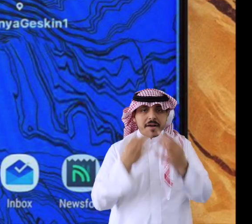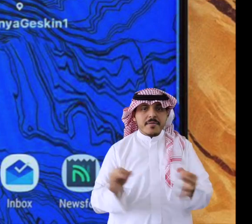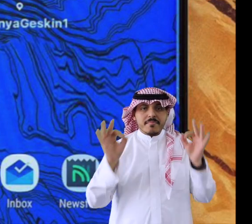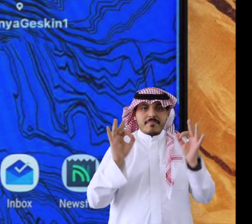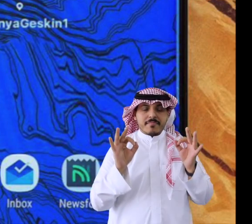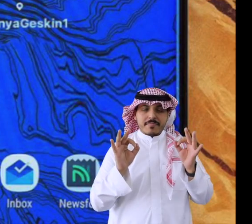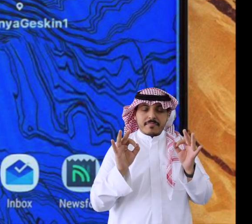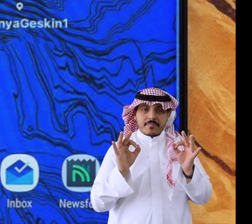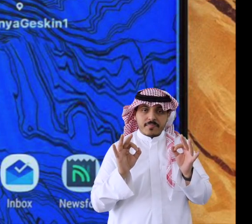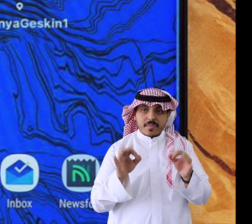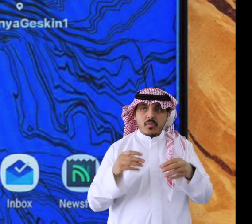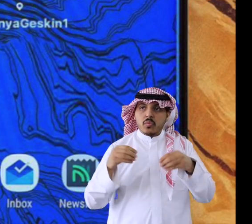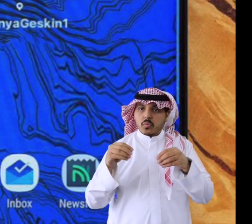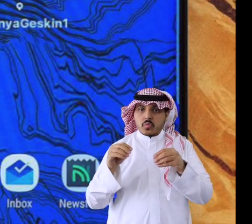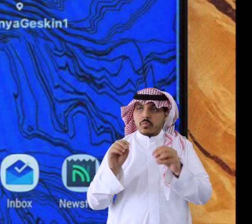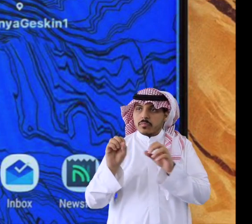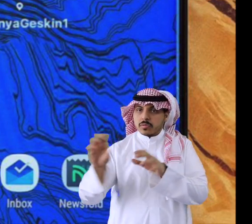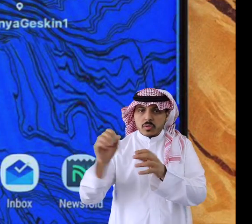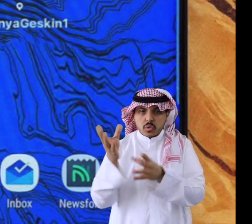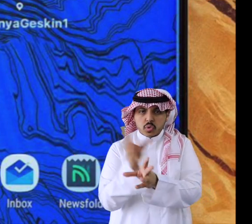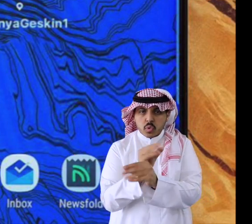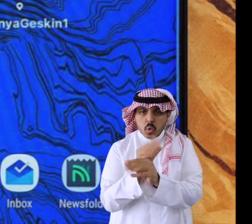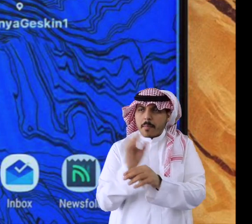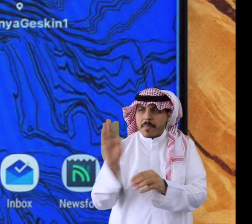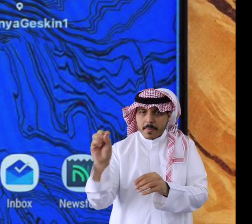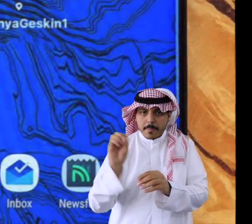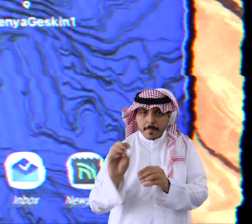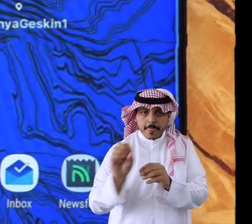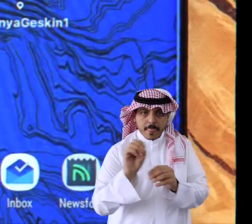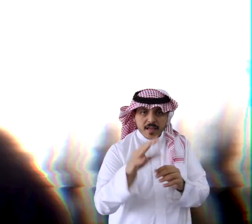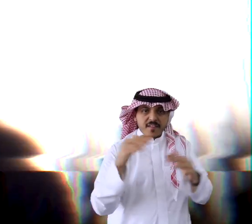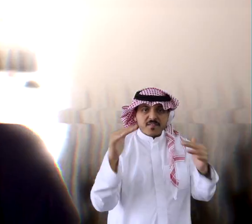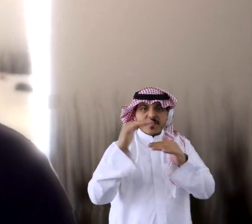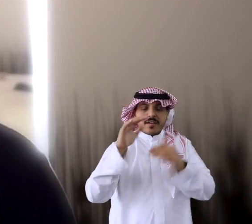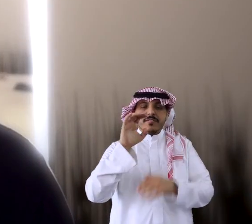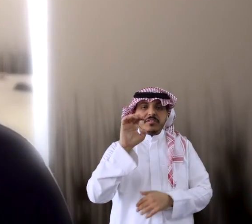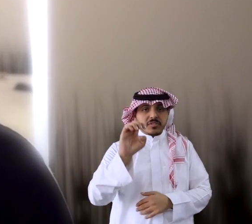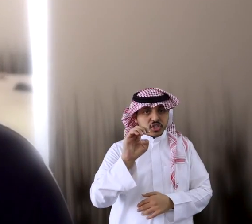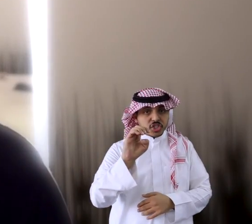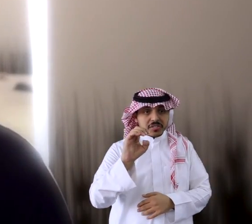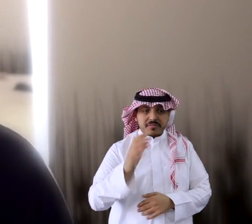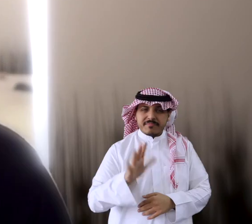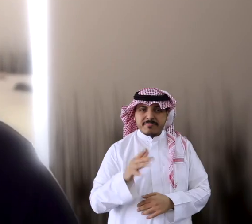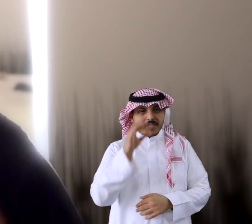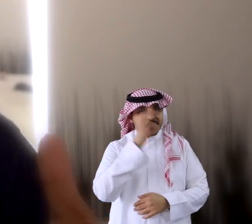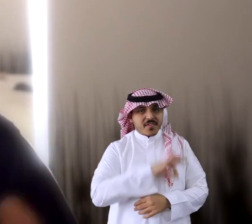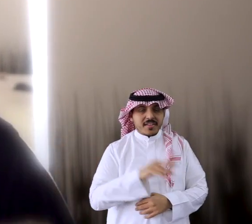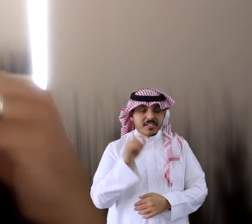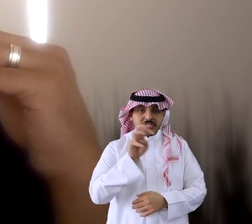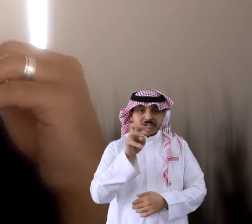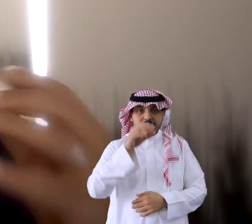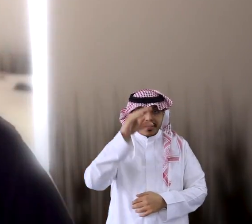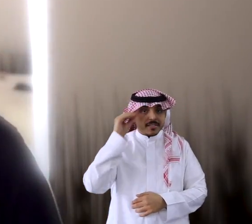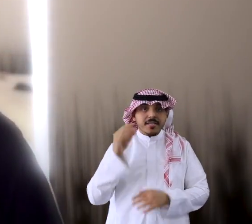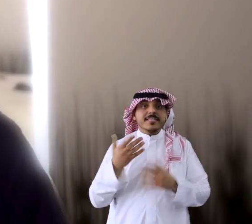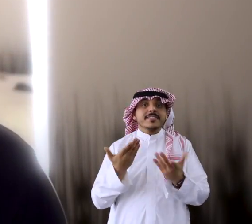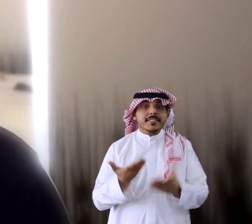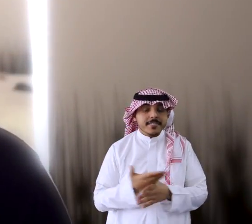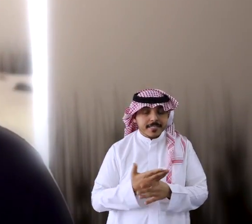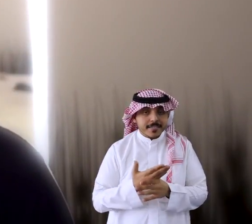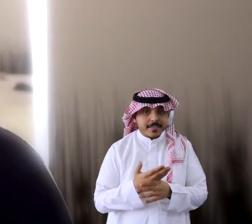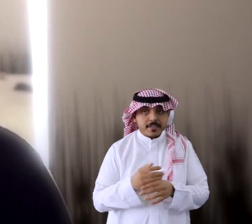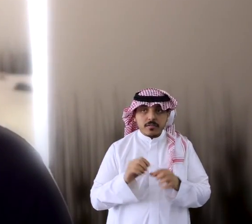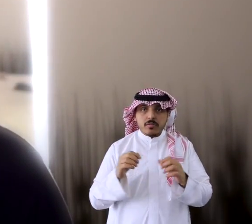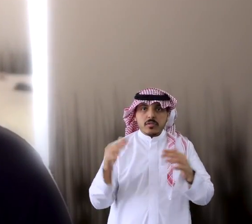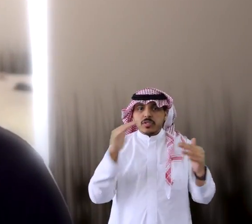كامل ويوزع في بعض الأسواق اللي حصلت على خدمة 5G, هذا شيء أبدا مو مصلحة شركة سامسونج. ليش؟ لأنه أولا انتشار